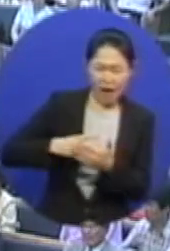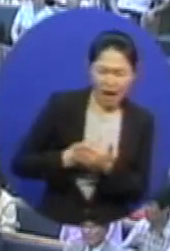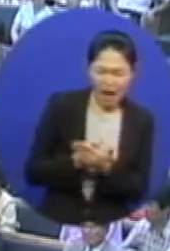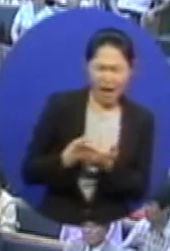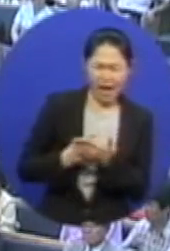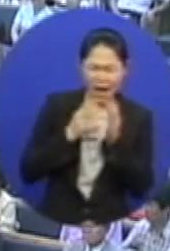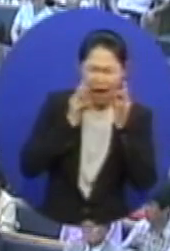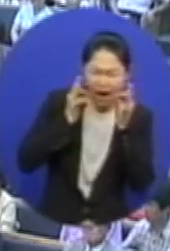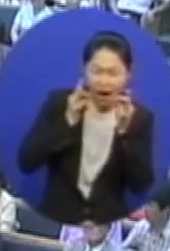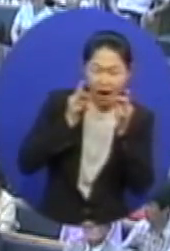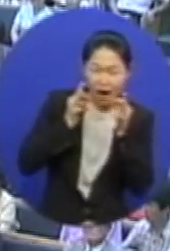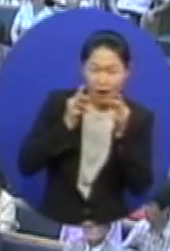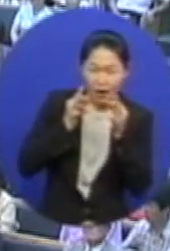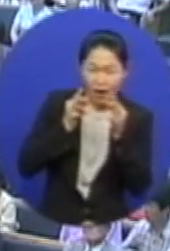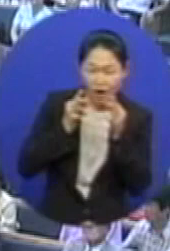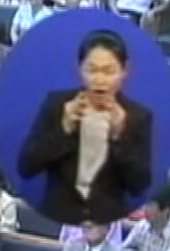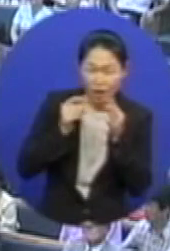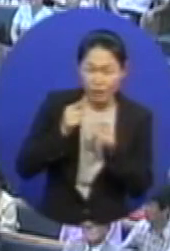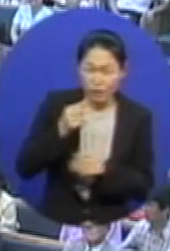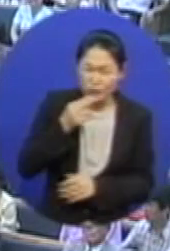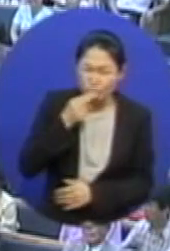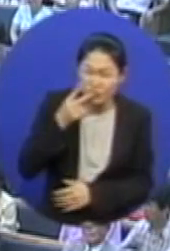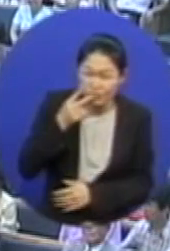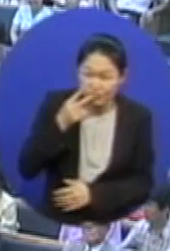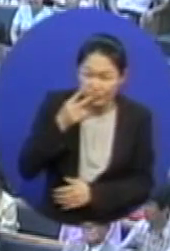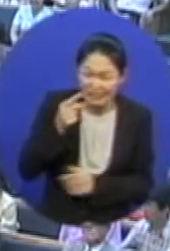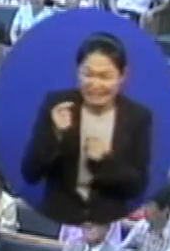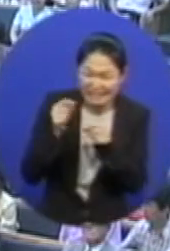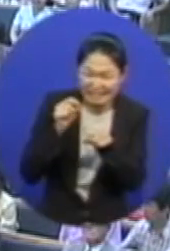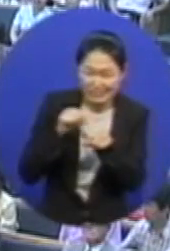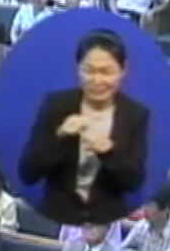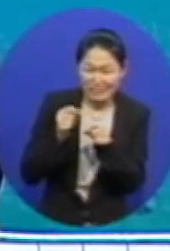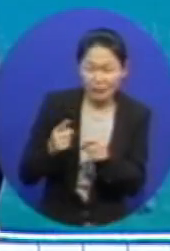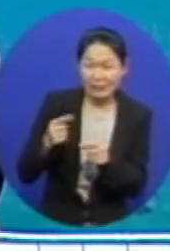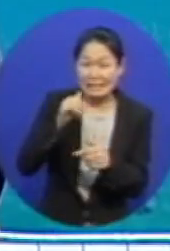칩니다 틈만 생기면 들어와요 틈만 생기면